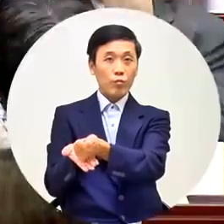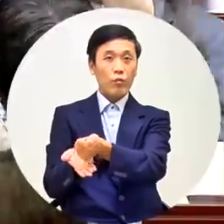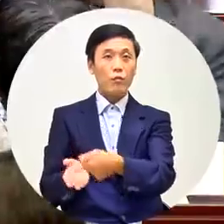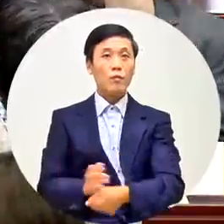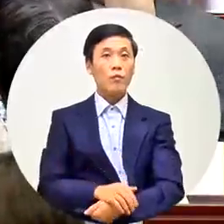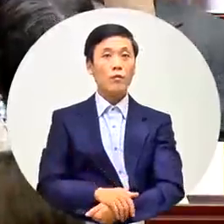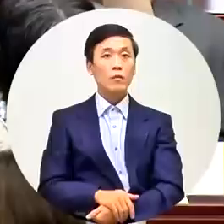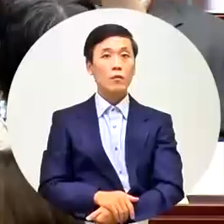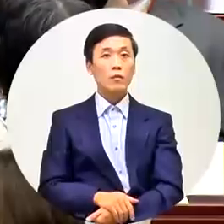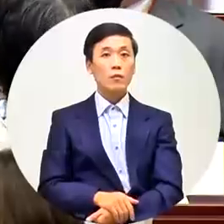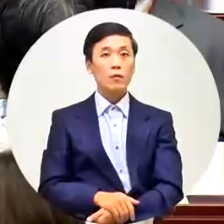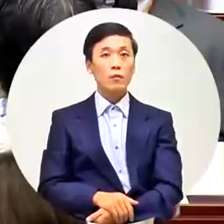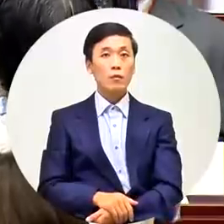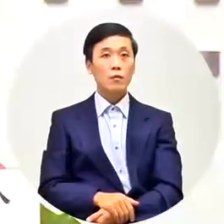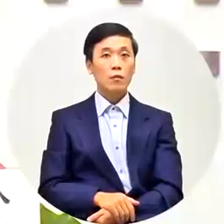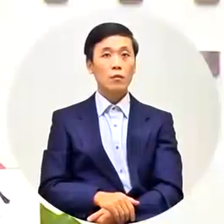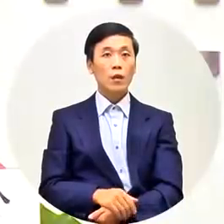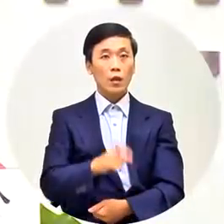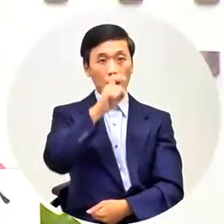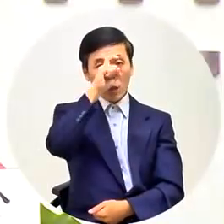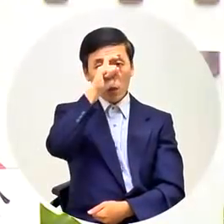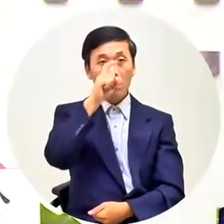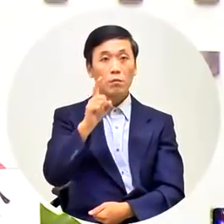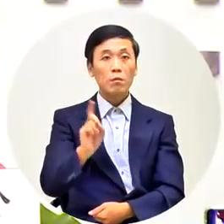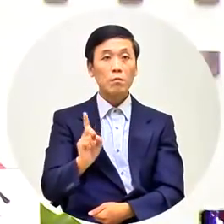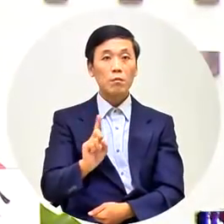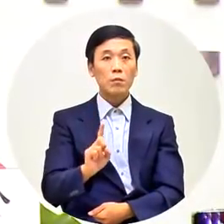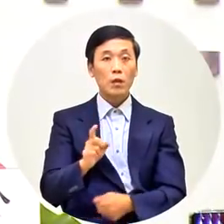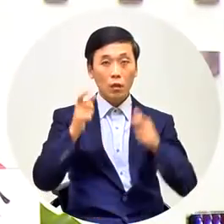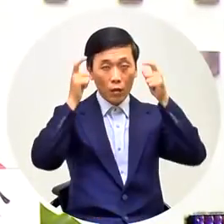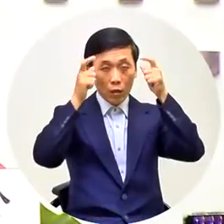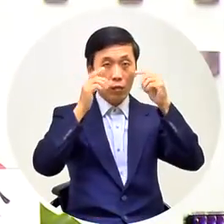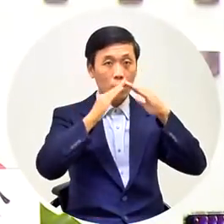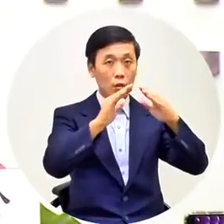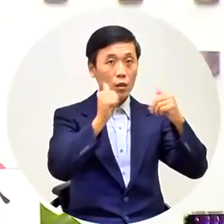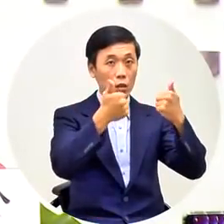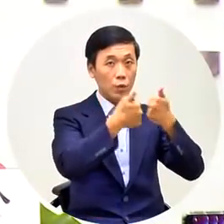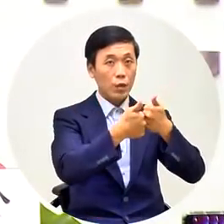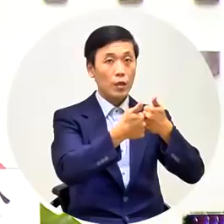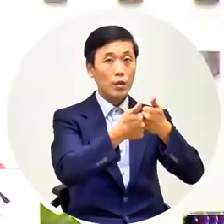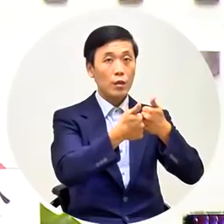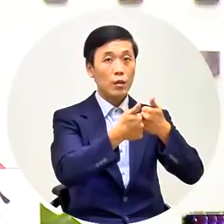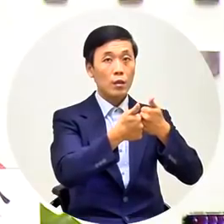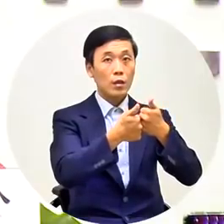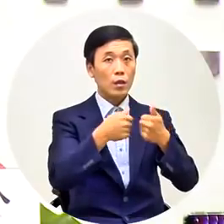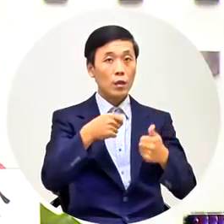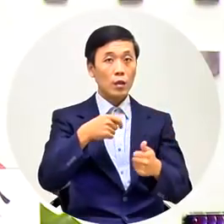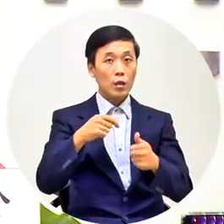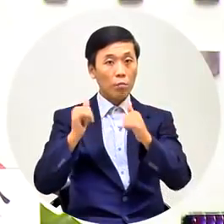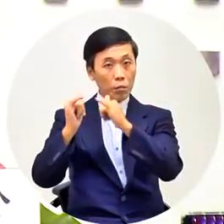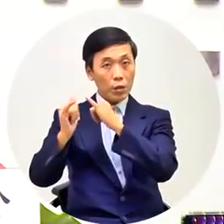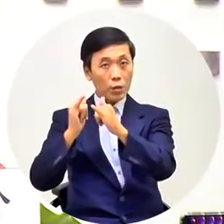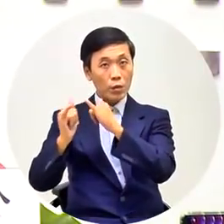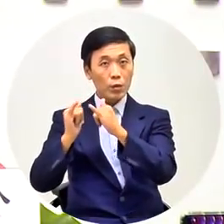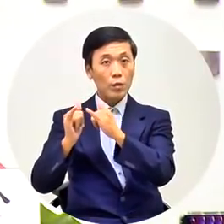哦！啊，期望讲高雄市议会啊，咱人民咱百姓有任